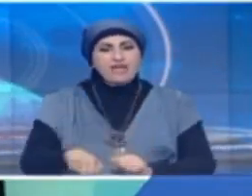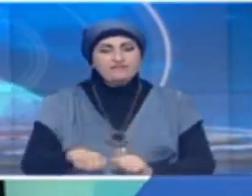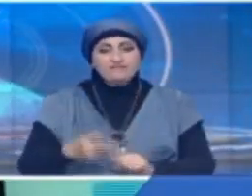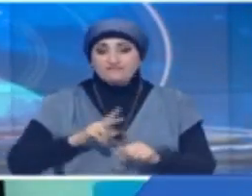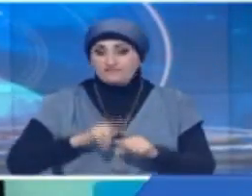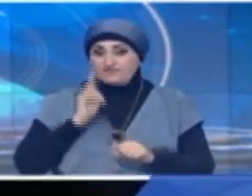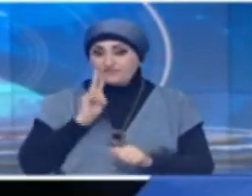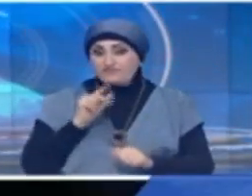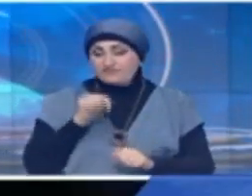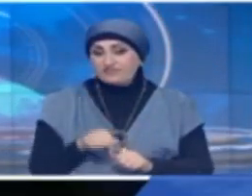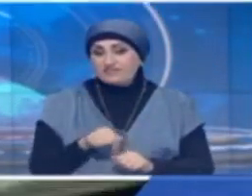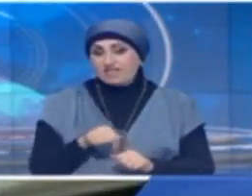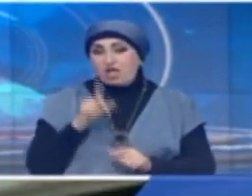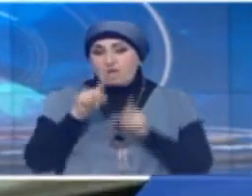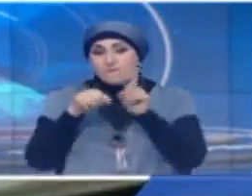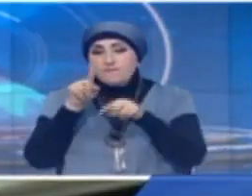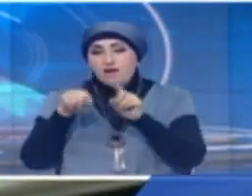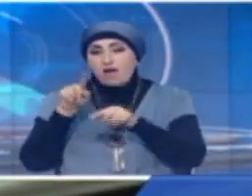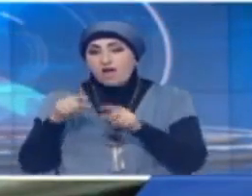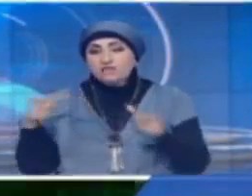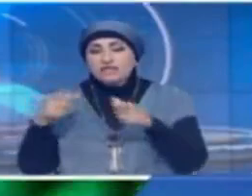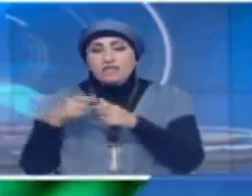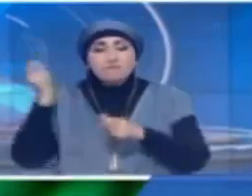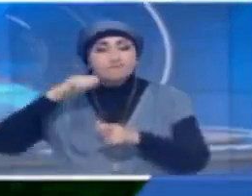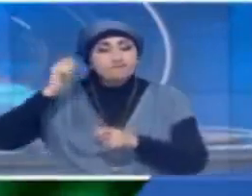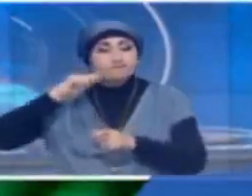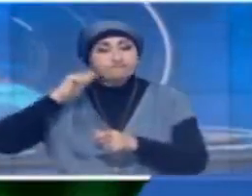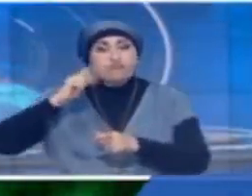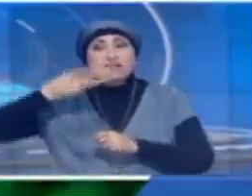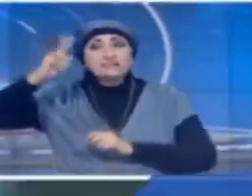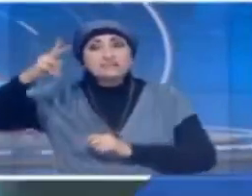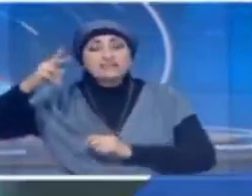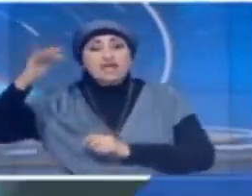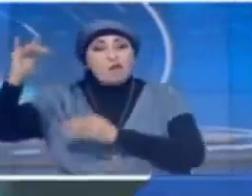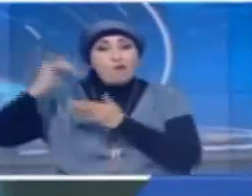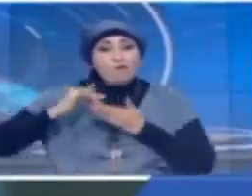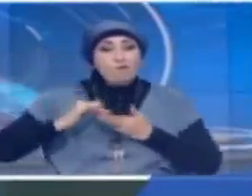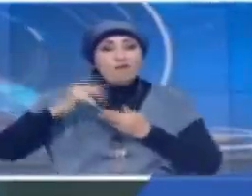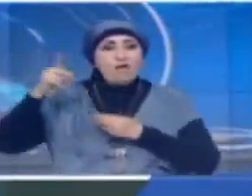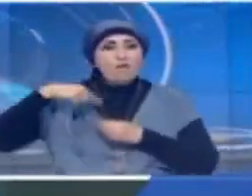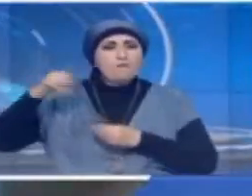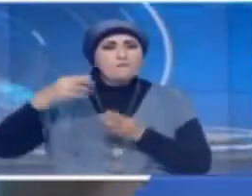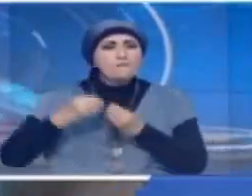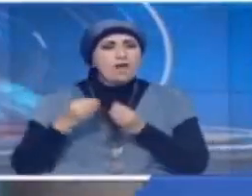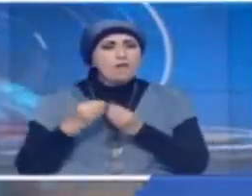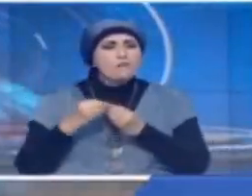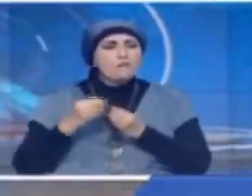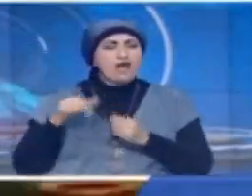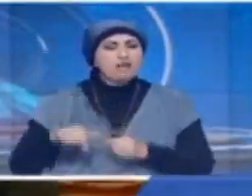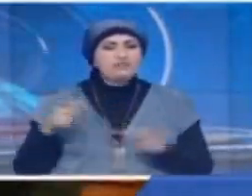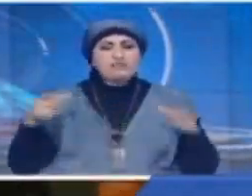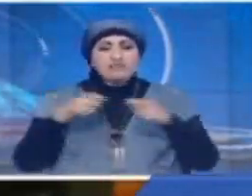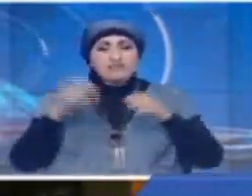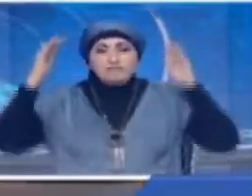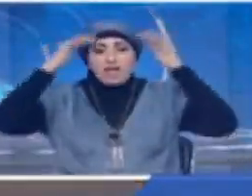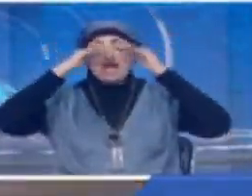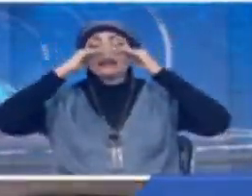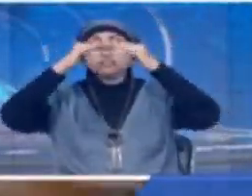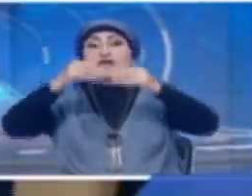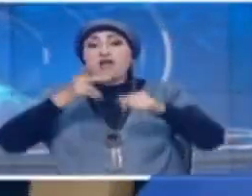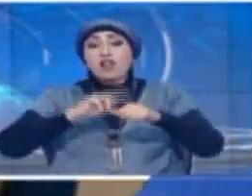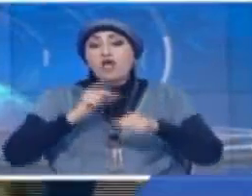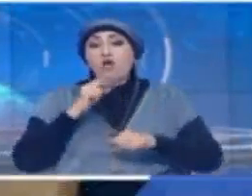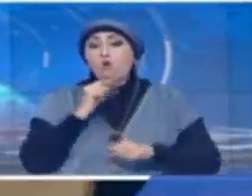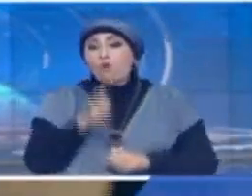وبشكل صريح بعض الجماعات المتطرفة في دول أخرى، ورأينا كيف كان اجتماع الصالة المغطرة، ورأينا كيف حضر من قتل